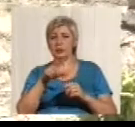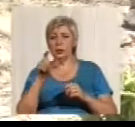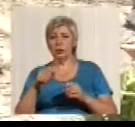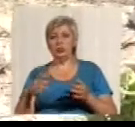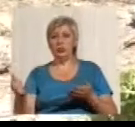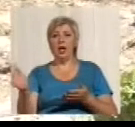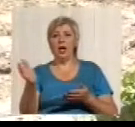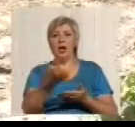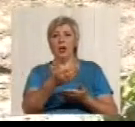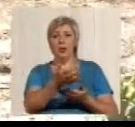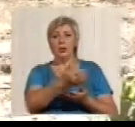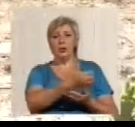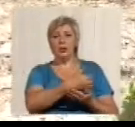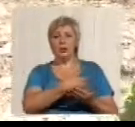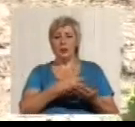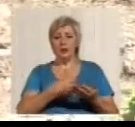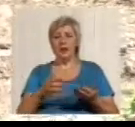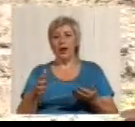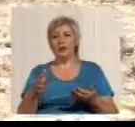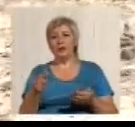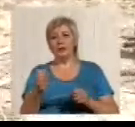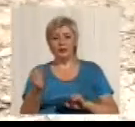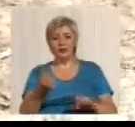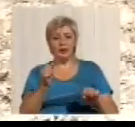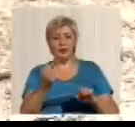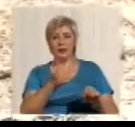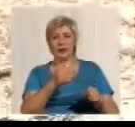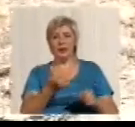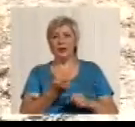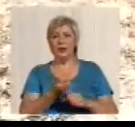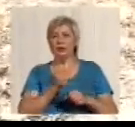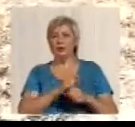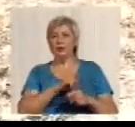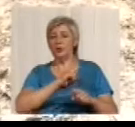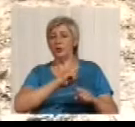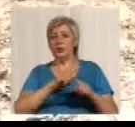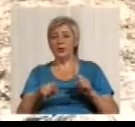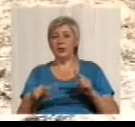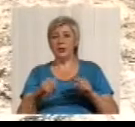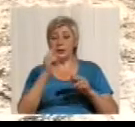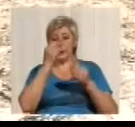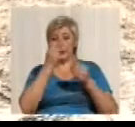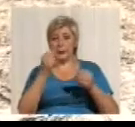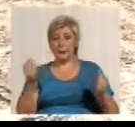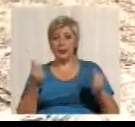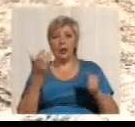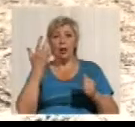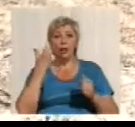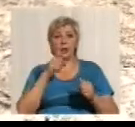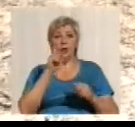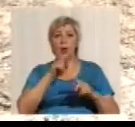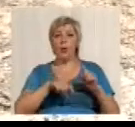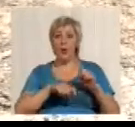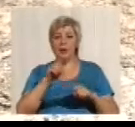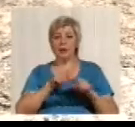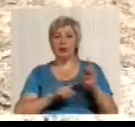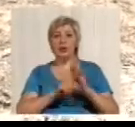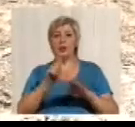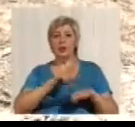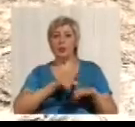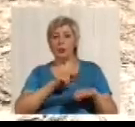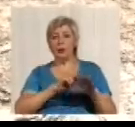не знаю, не сильно видно, що прибирали. Мабуть, вони все-таки дуже швидко зникли після того, як батьки почали тут і поліцію викликати, і все, і вони от зникли.